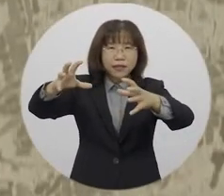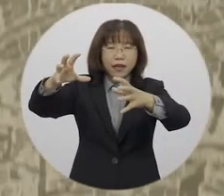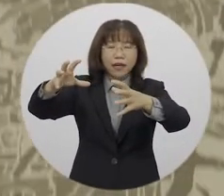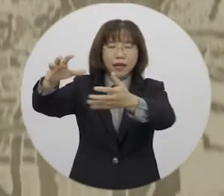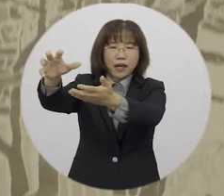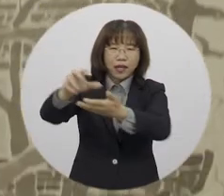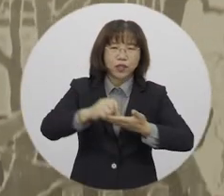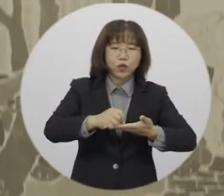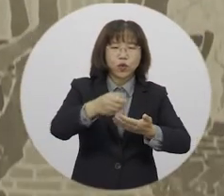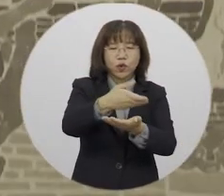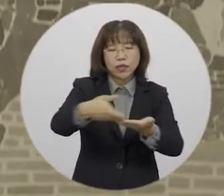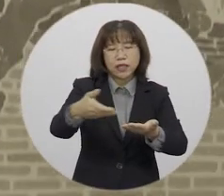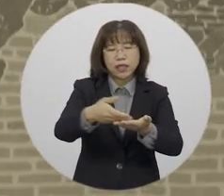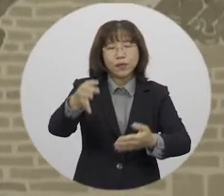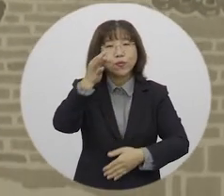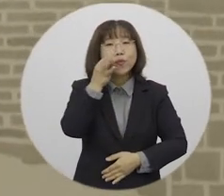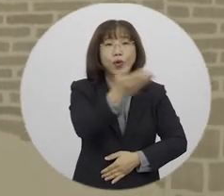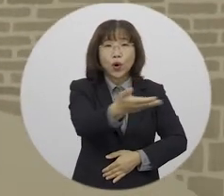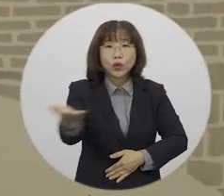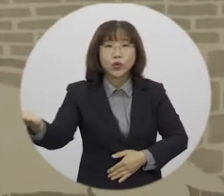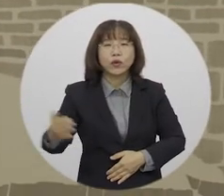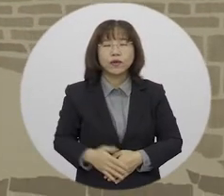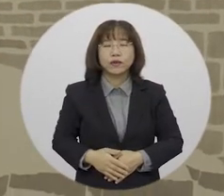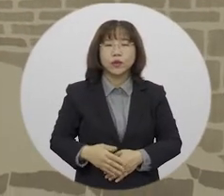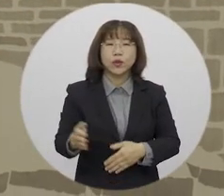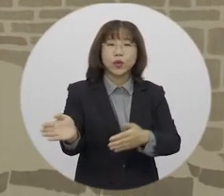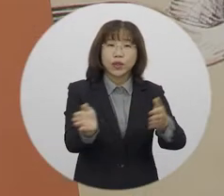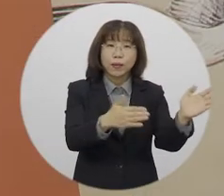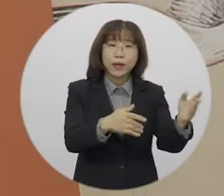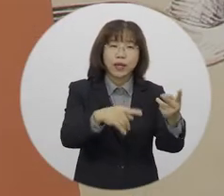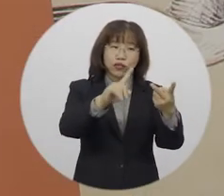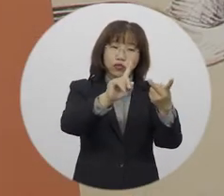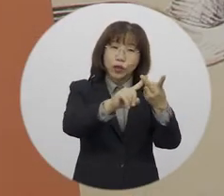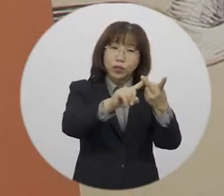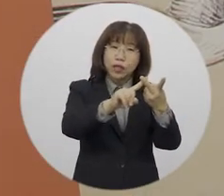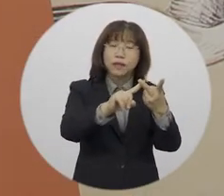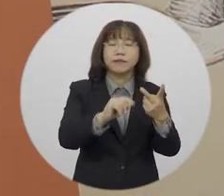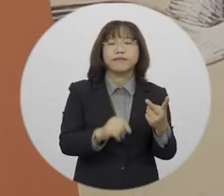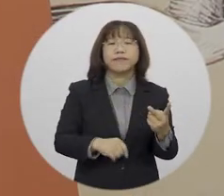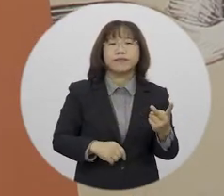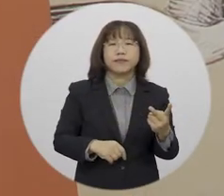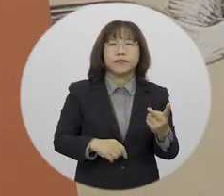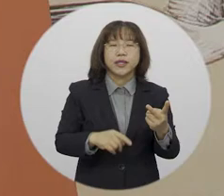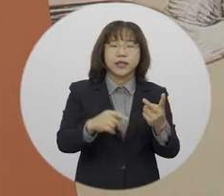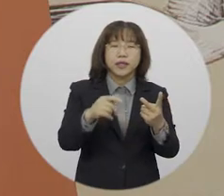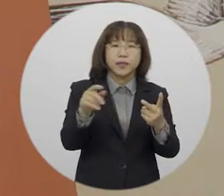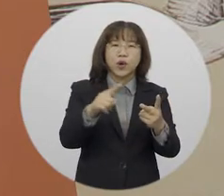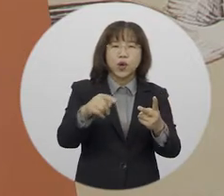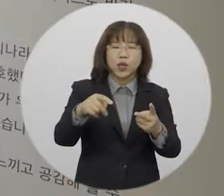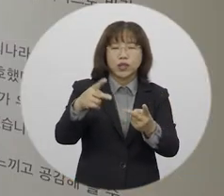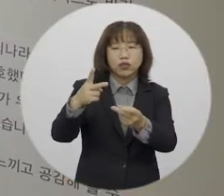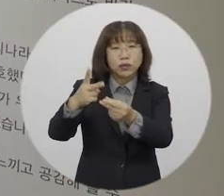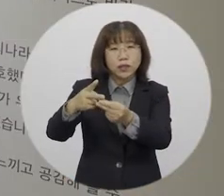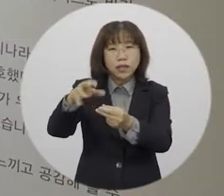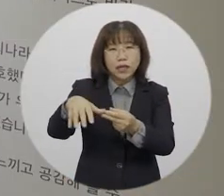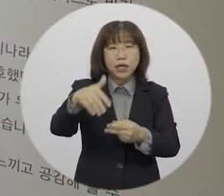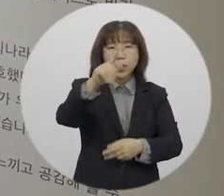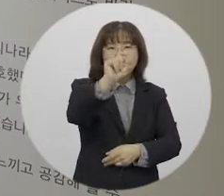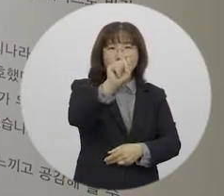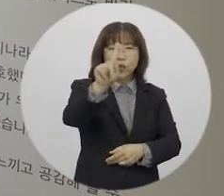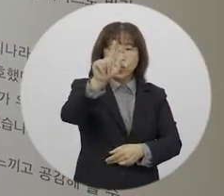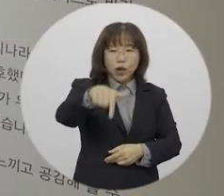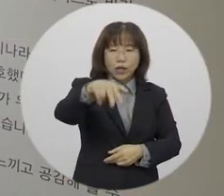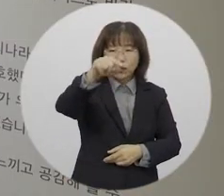기조 방식을 통해 보여주고 있습니다. 이어 겸재화온 재조명 두 번째 전시는 제2기획